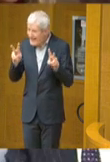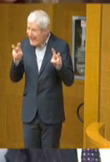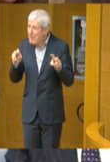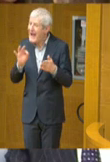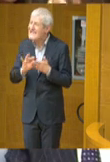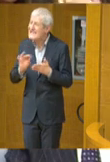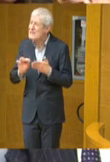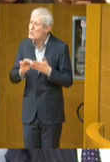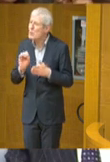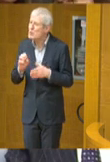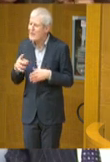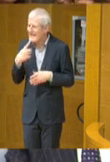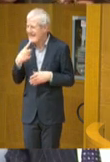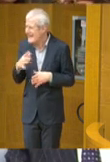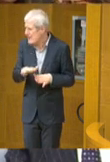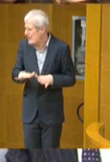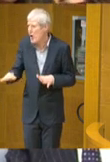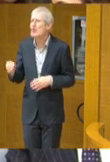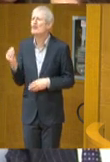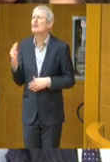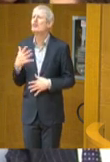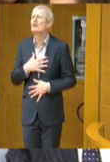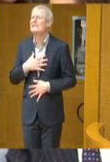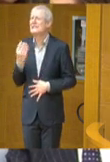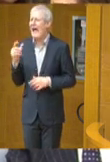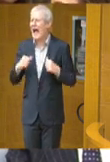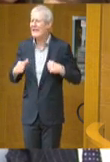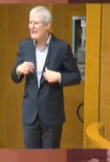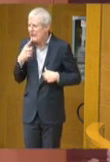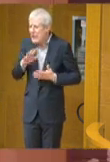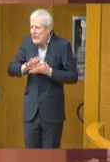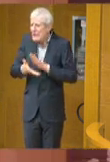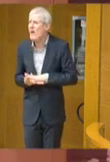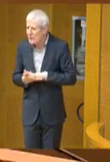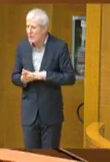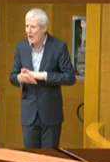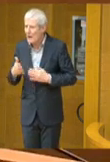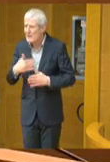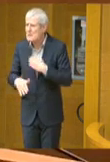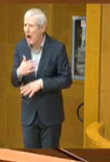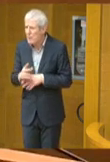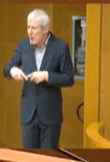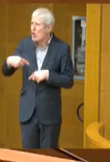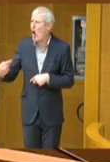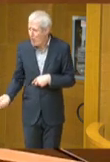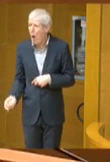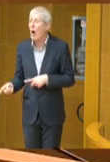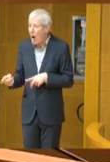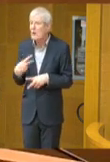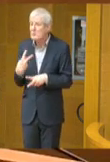riguarda anche quei cittadini divenuti disabili in età adulta, con la relativa necessità di una formazione secondaria